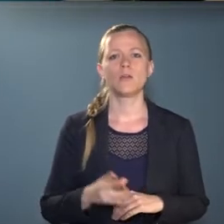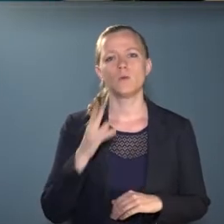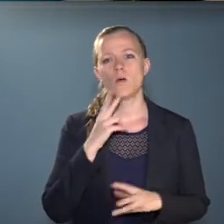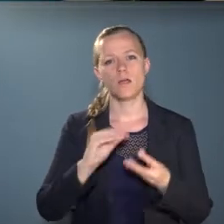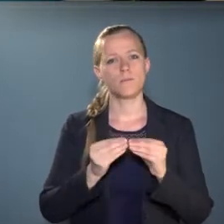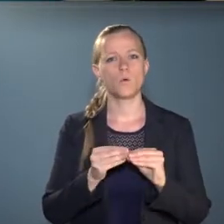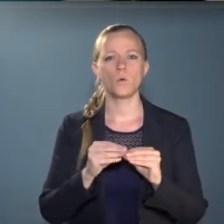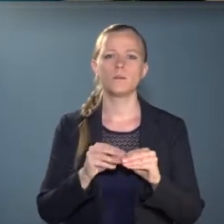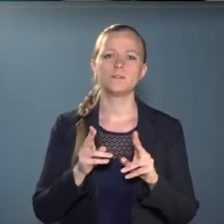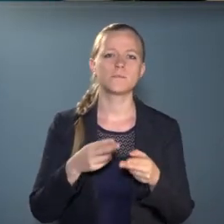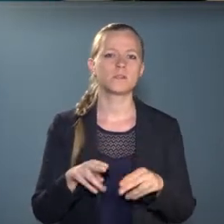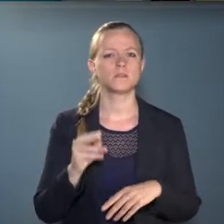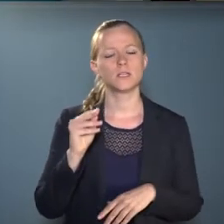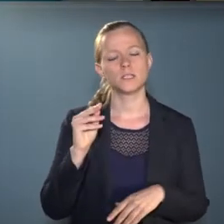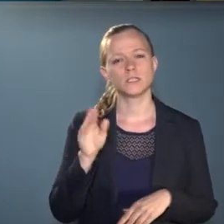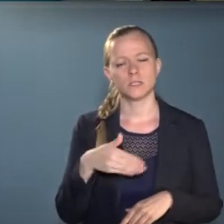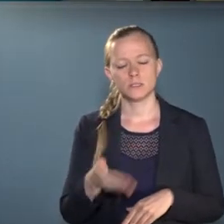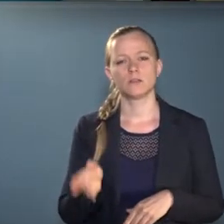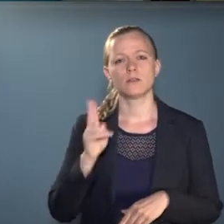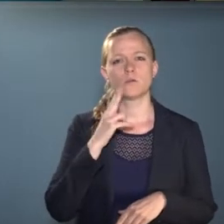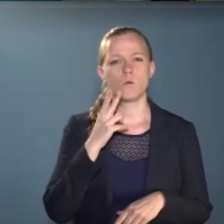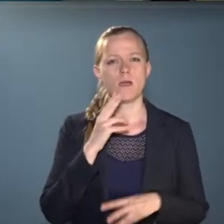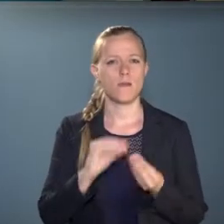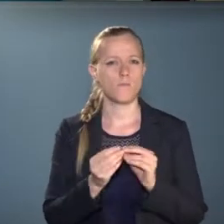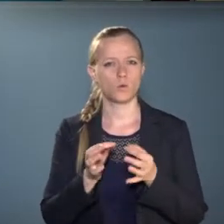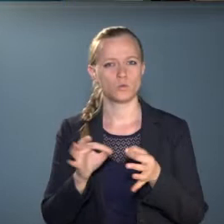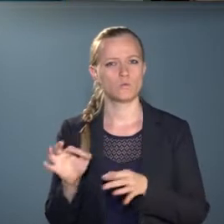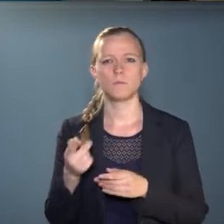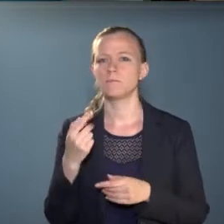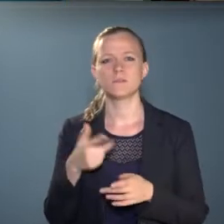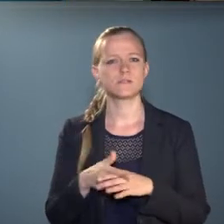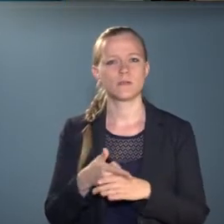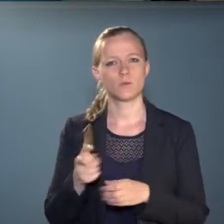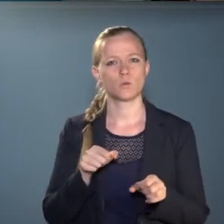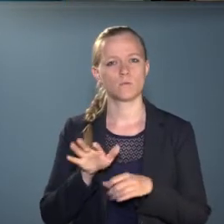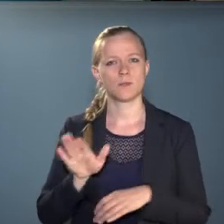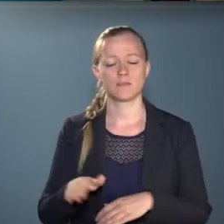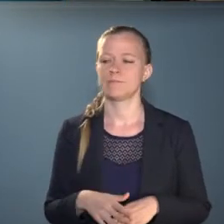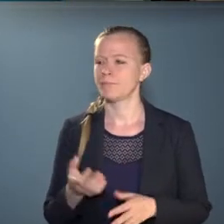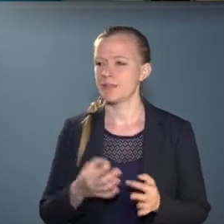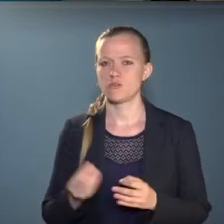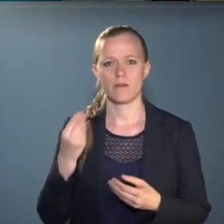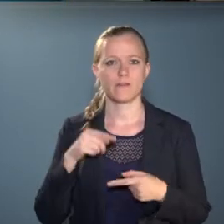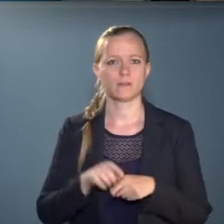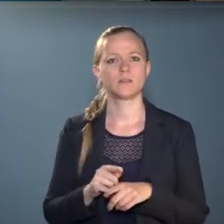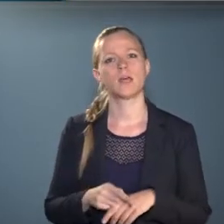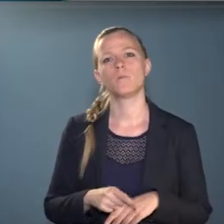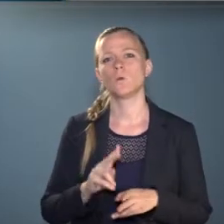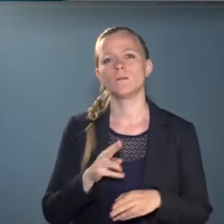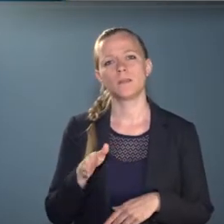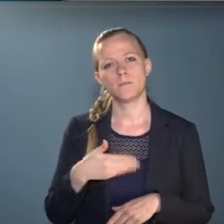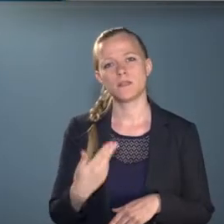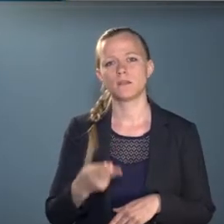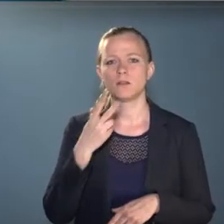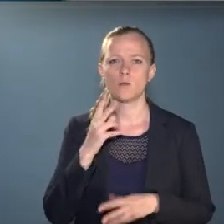dohányboltok, nemzeti dohányboltok ügyében. Mi az, ami zavarja önöket? Teljesen egyértelmű, hogy már a nemzeti dohányboltok